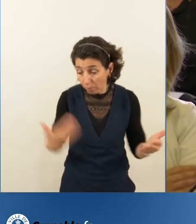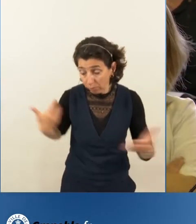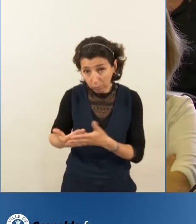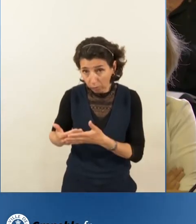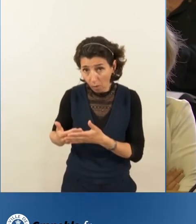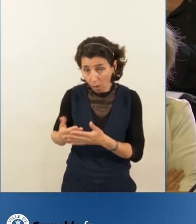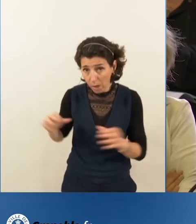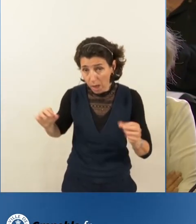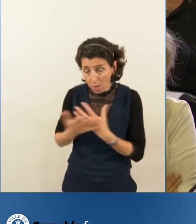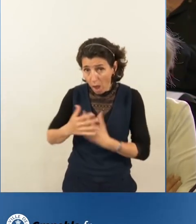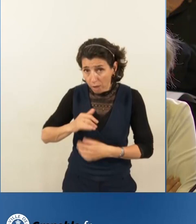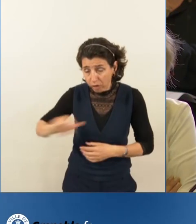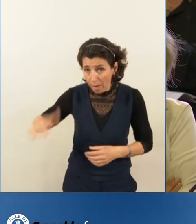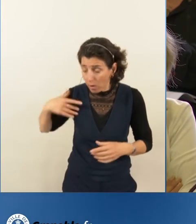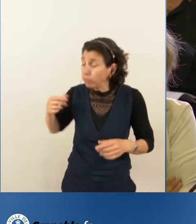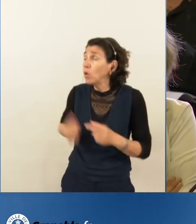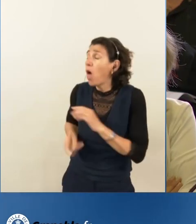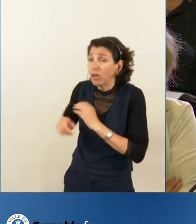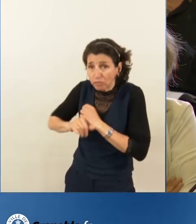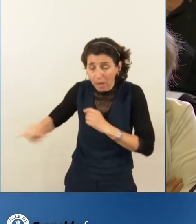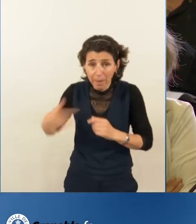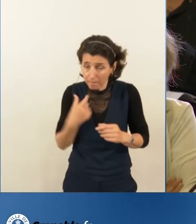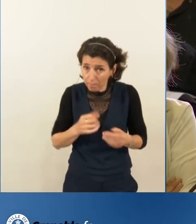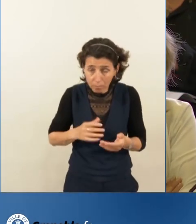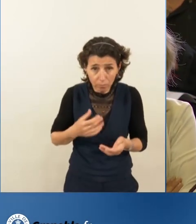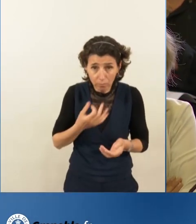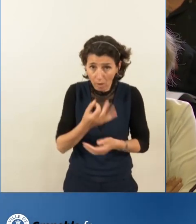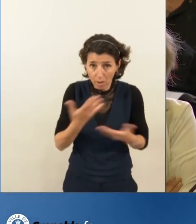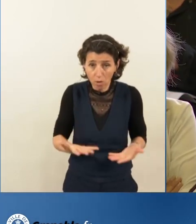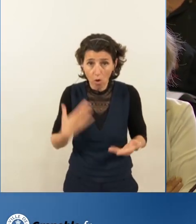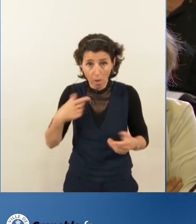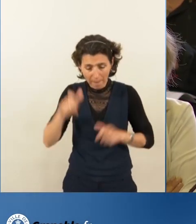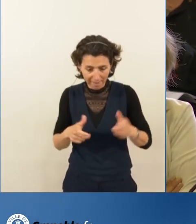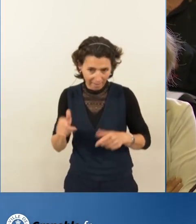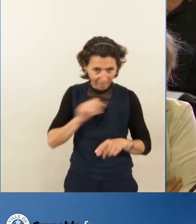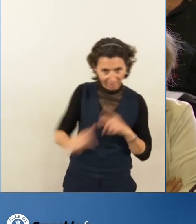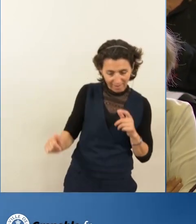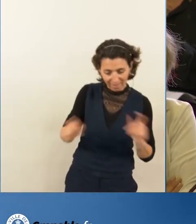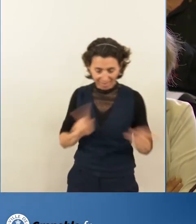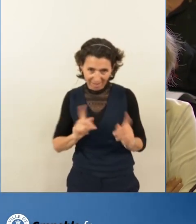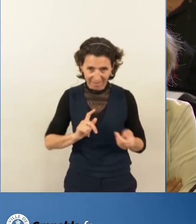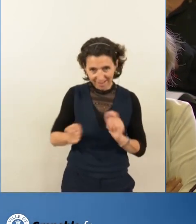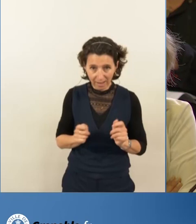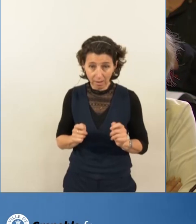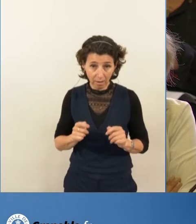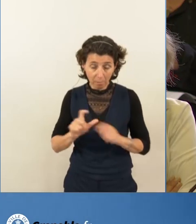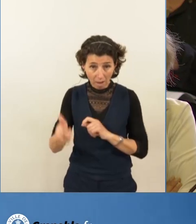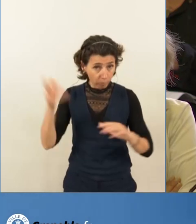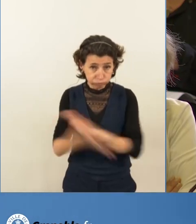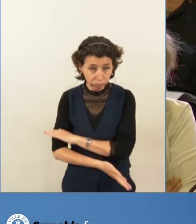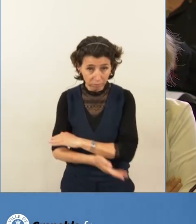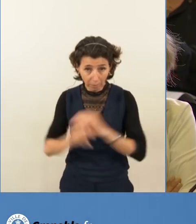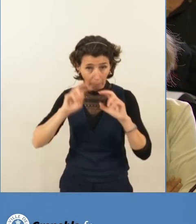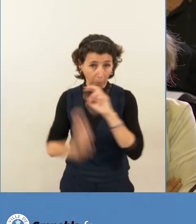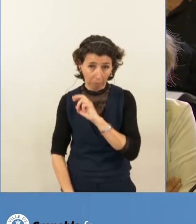le dis ici sans exception à la défaite de celle où celui qui se livre à ce type de pratique pour conclure Monsieur le Maire chers collègues